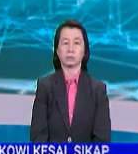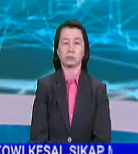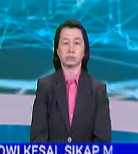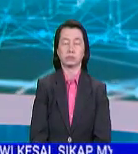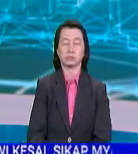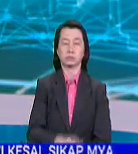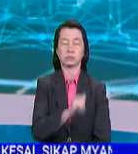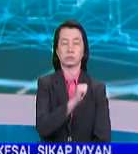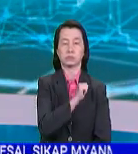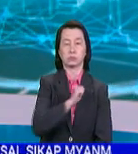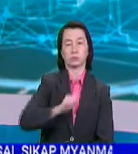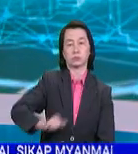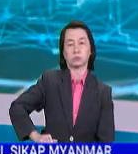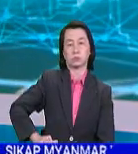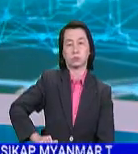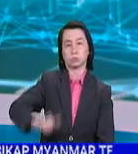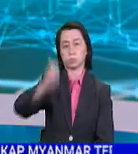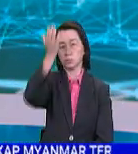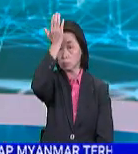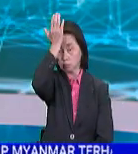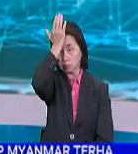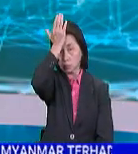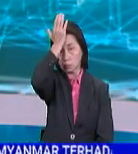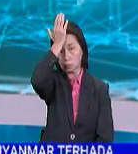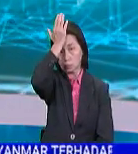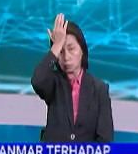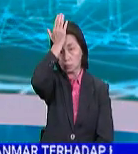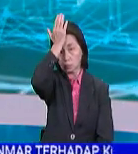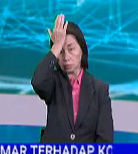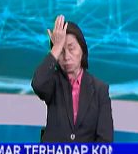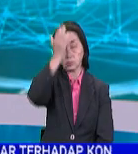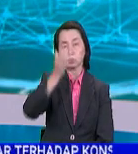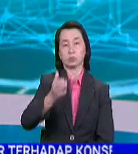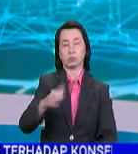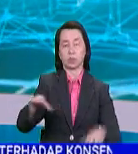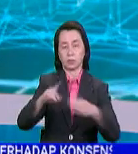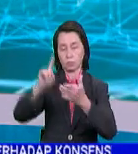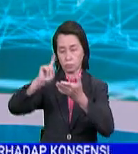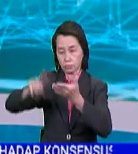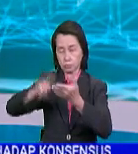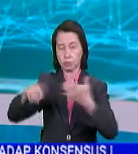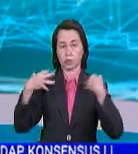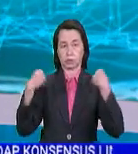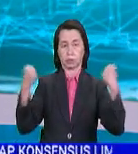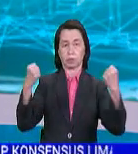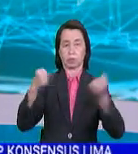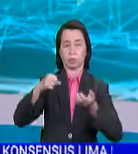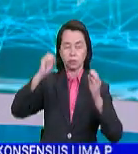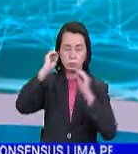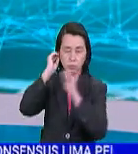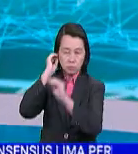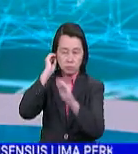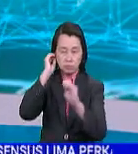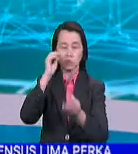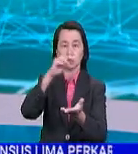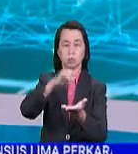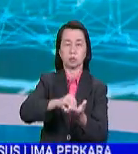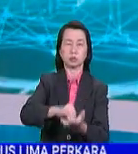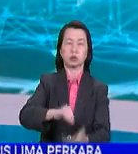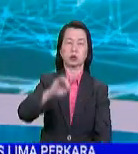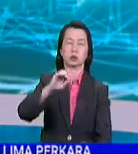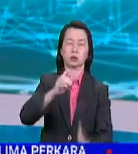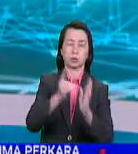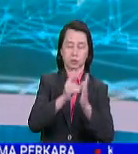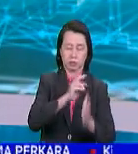Yang di-Pertuan Agong Al-Sultan Abdullah Riayatuddin Al-Mustafa Billah Shah menjalani pemeriksaan kesihatan dan rawatan susulan di Wad